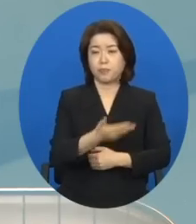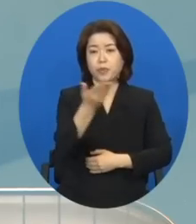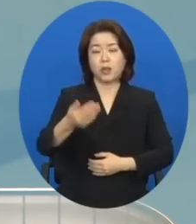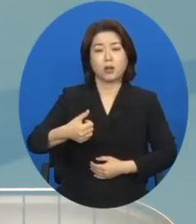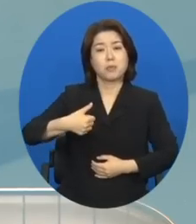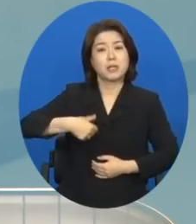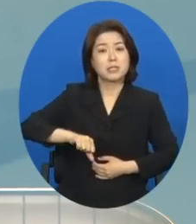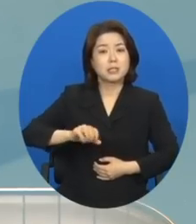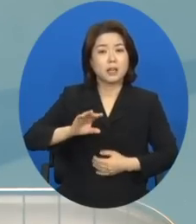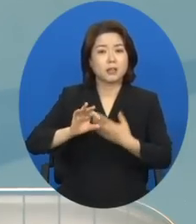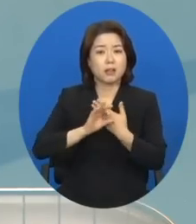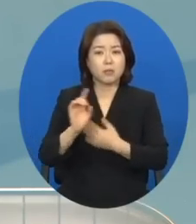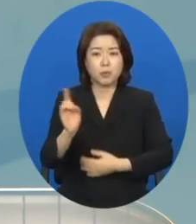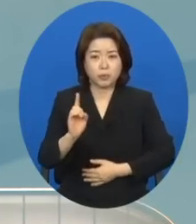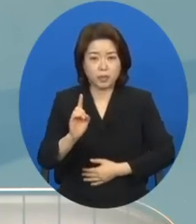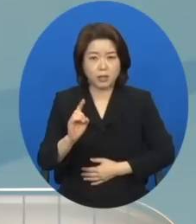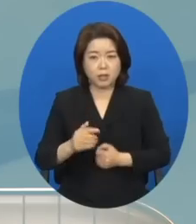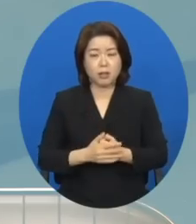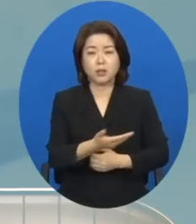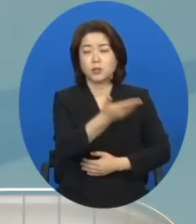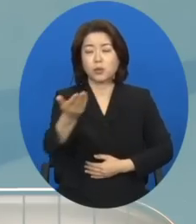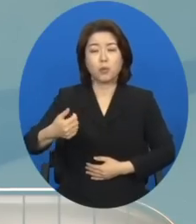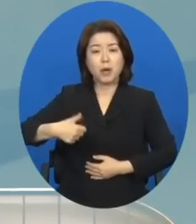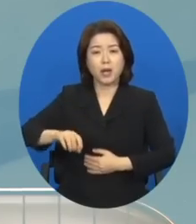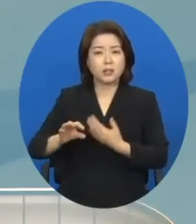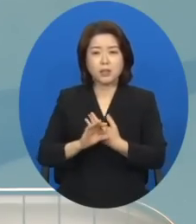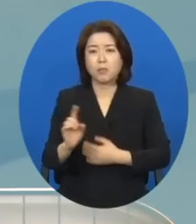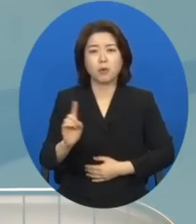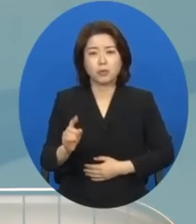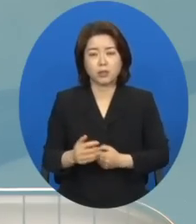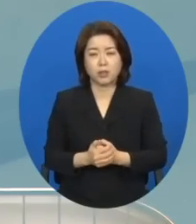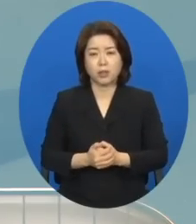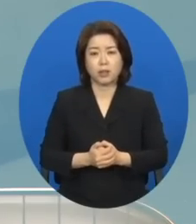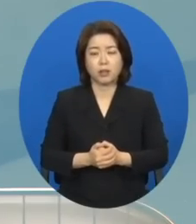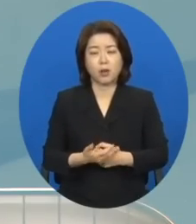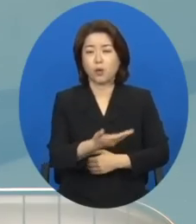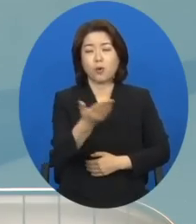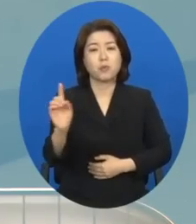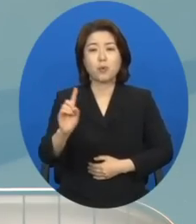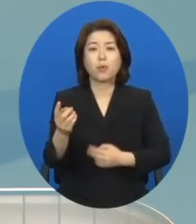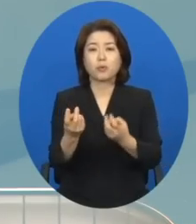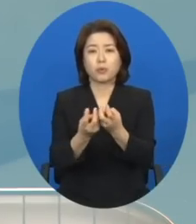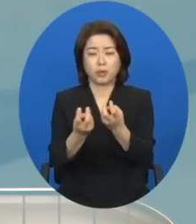자녀라면, 여러분의 아들이라면 여러분은 어떻게 하시겠습니까?